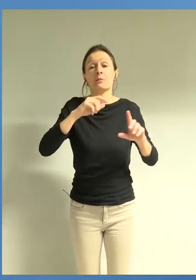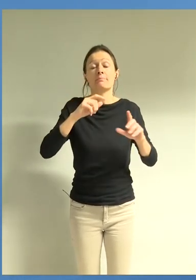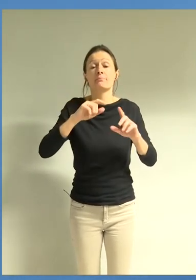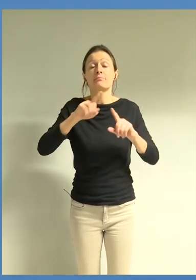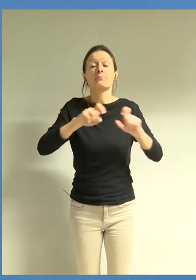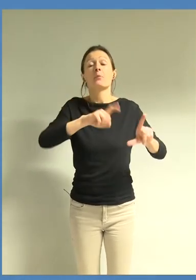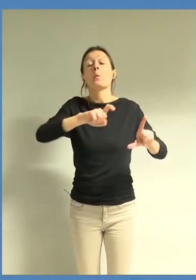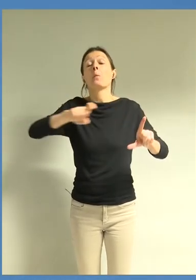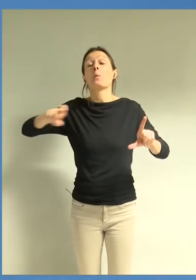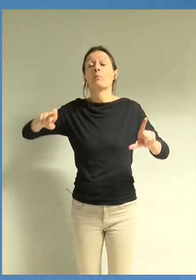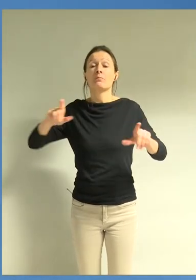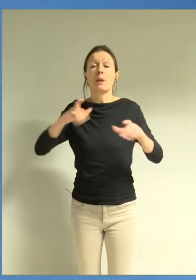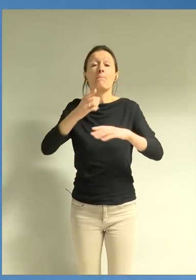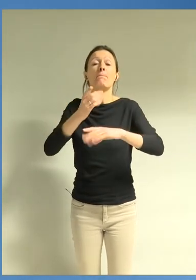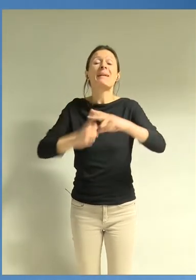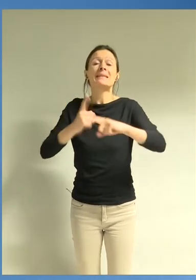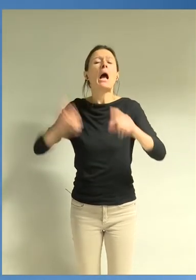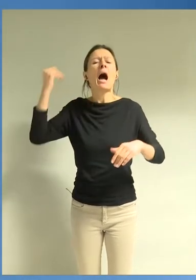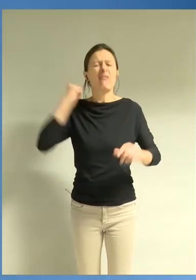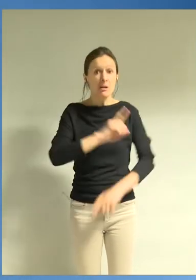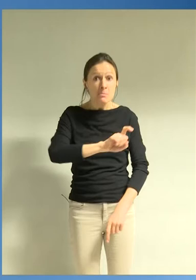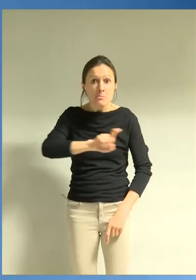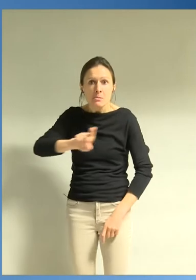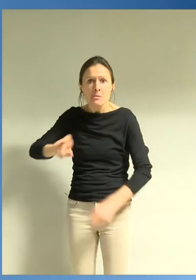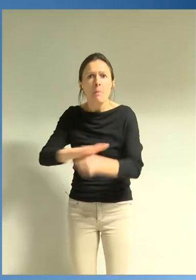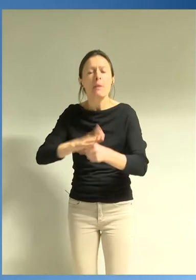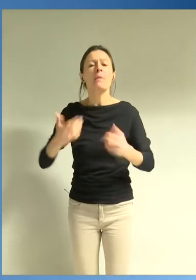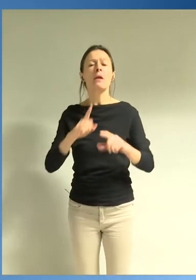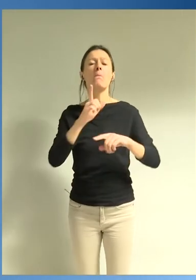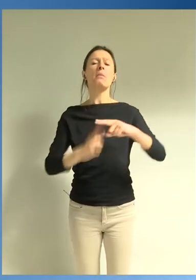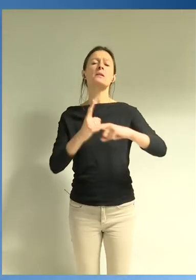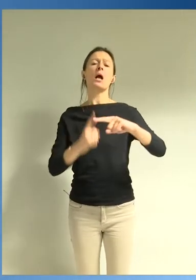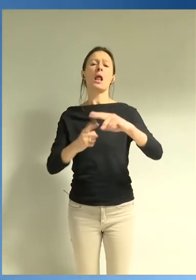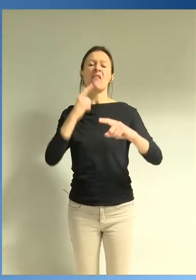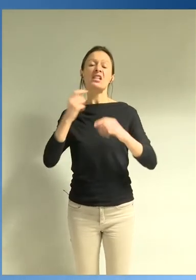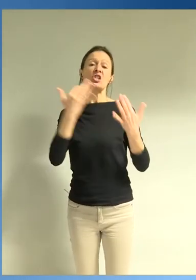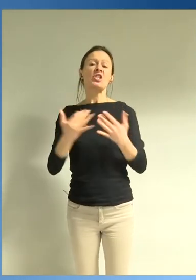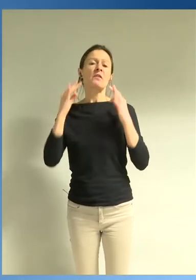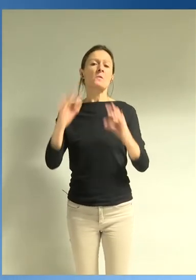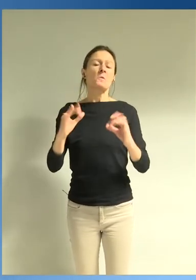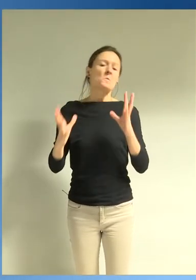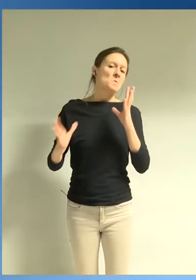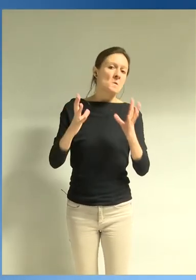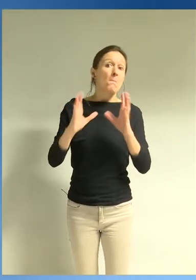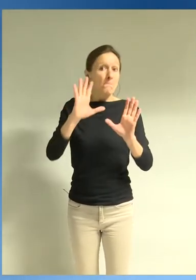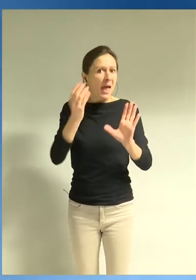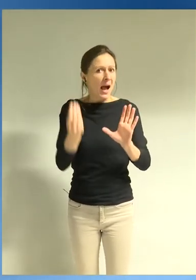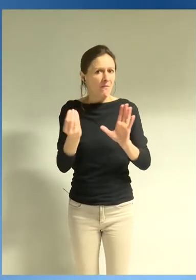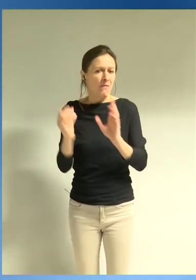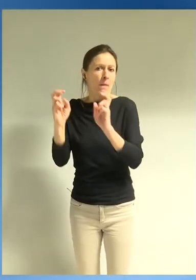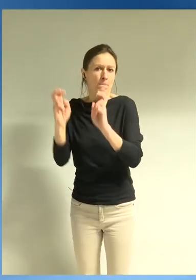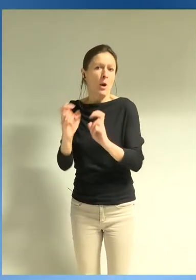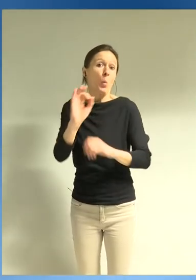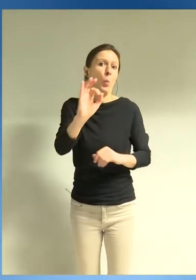recensement partiel les chiffres vont et viennent par contre effectivement il ya moins d'enfants à grenoble